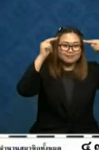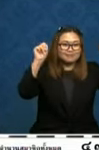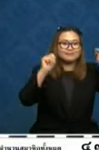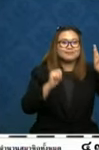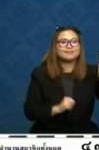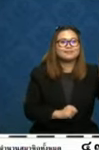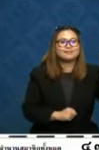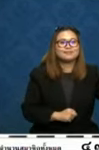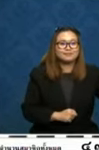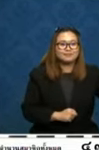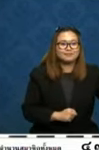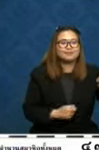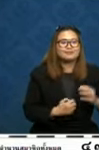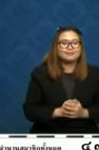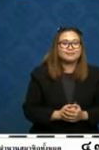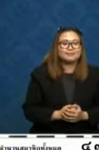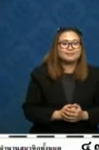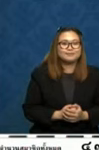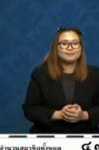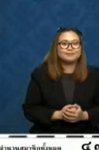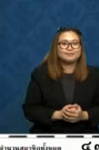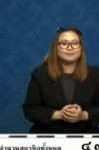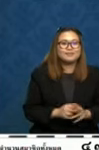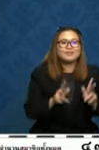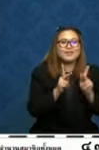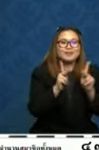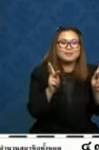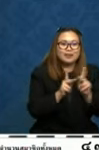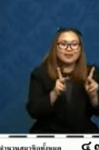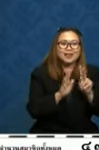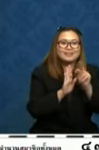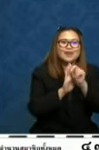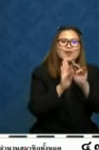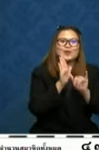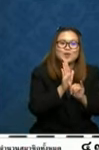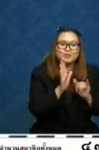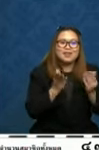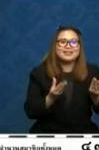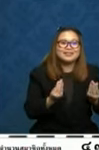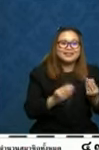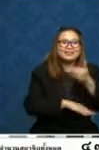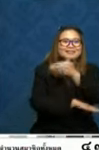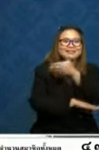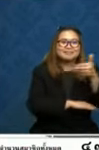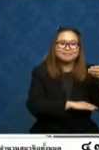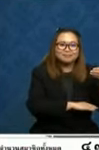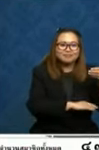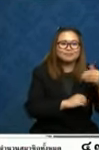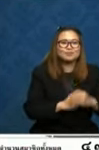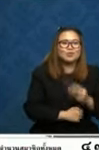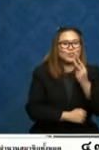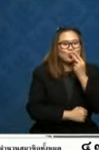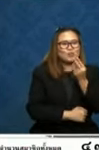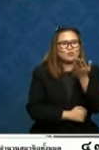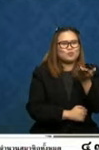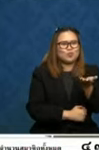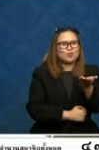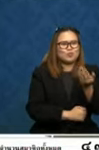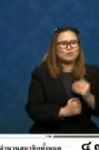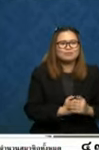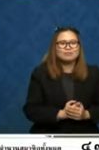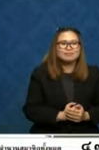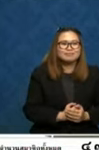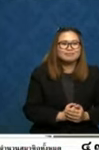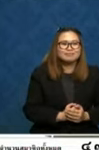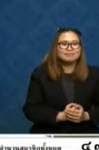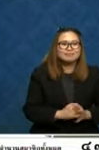วนของสำนักงานคณะกรรมการนโยบายที่ดินแห่งชาตินะครับซึ่งผมมองแล้วนะครับไม่แน่ใจว่าท